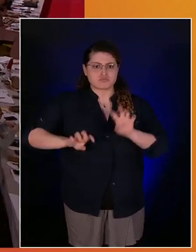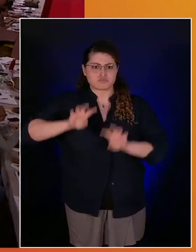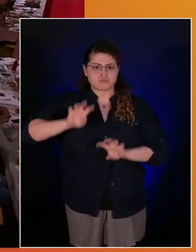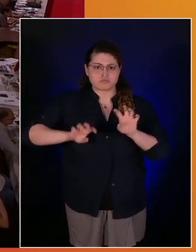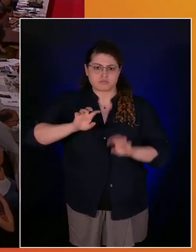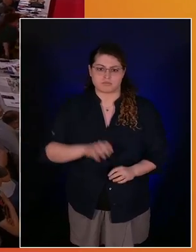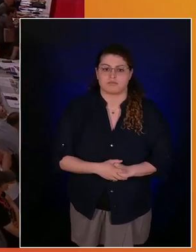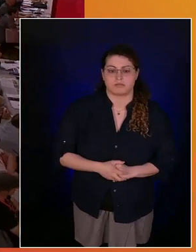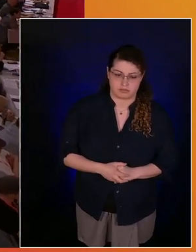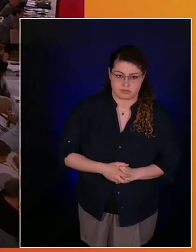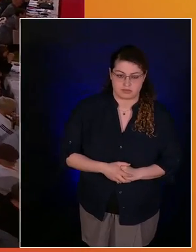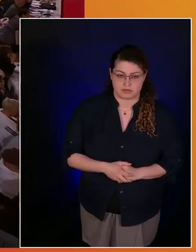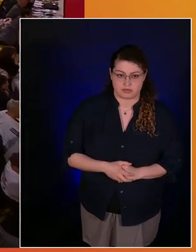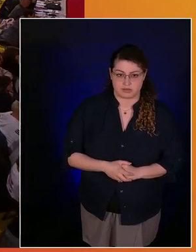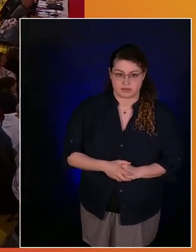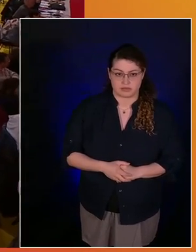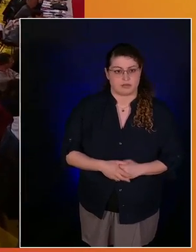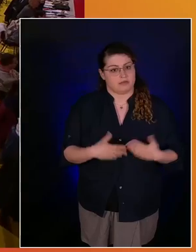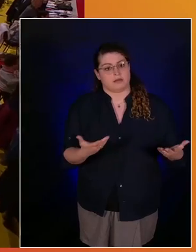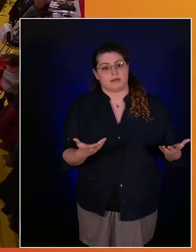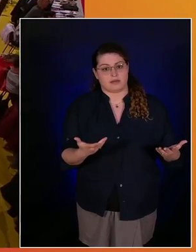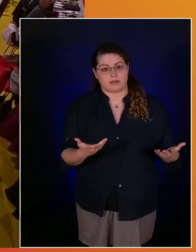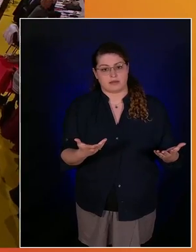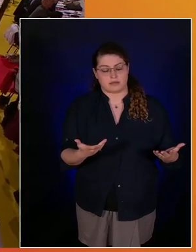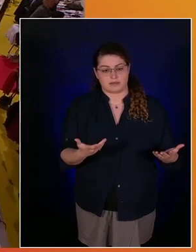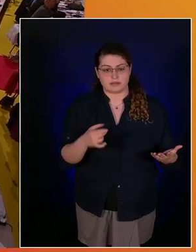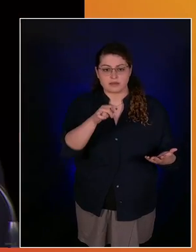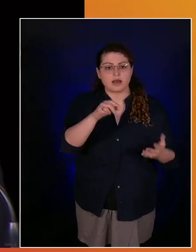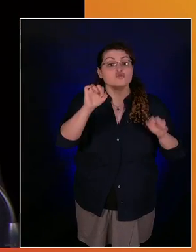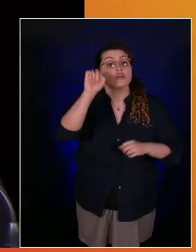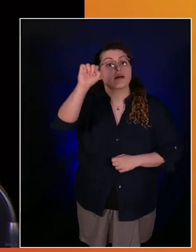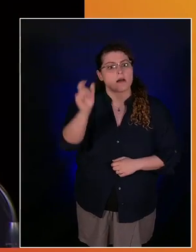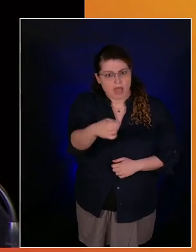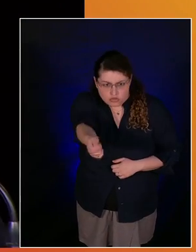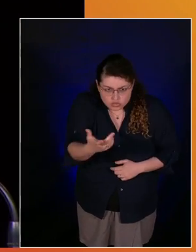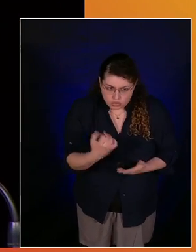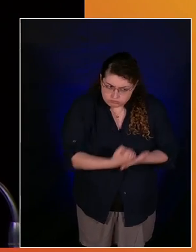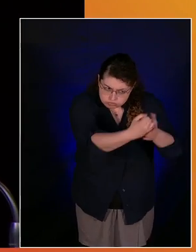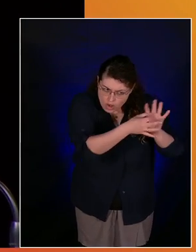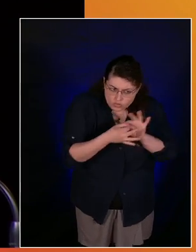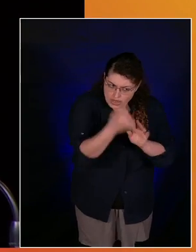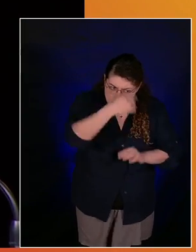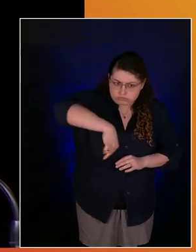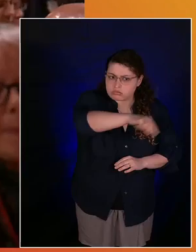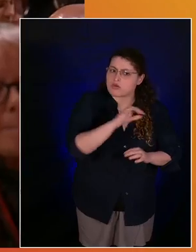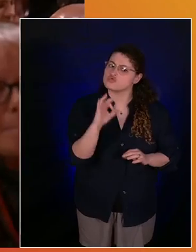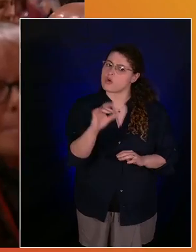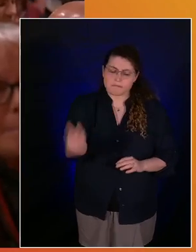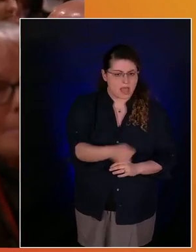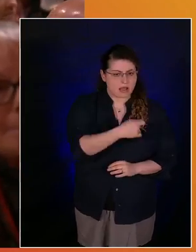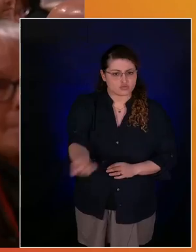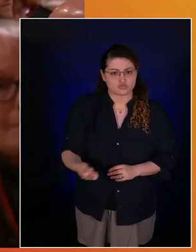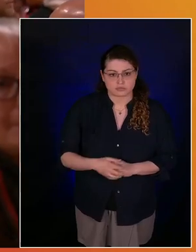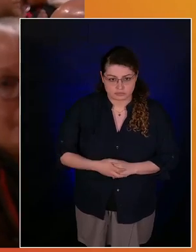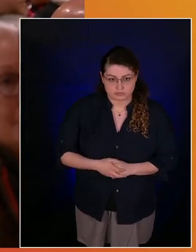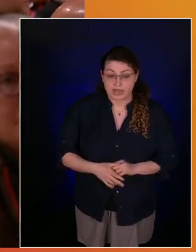donc on continue la lutte bien sûr mes camarades et on soutient et on apporte toute notre solidarité évidemment